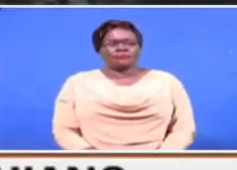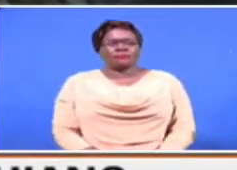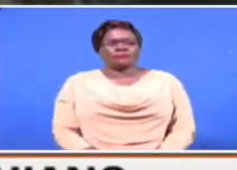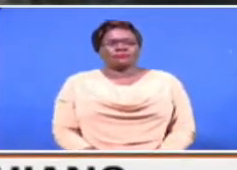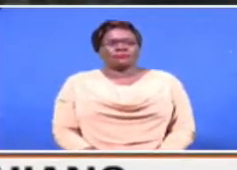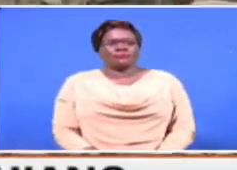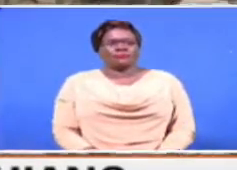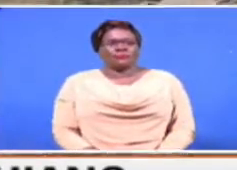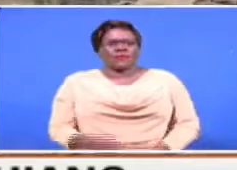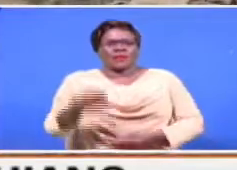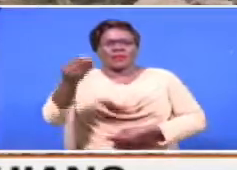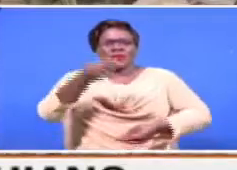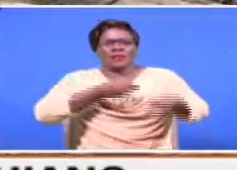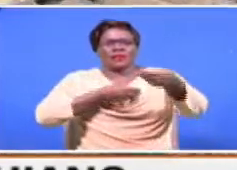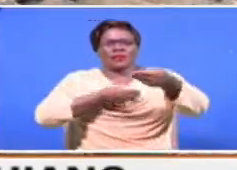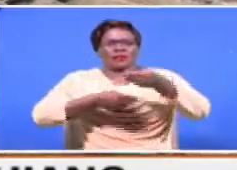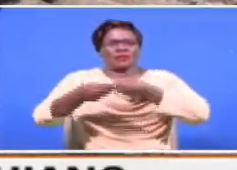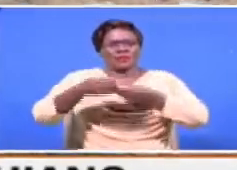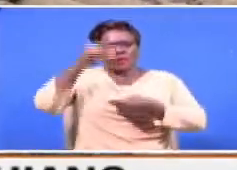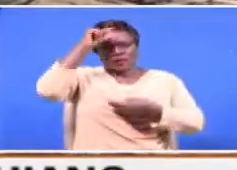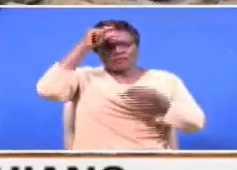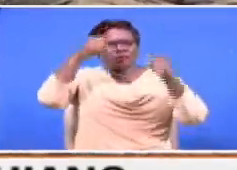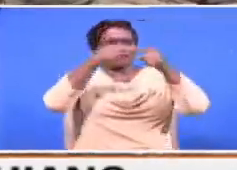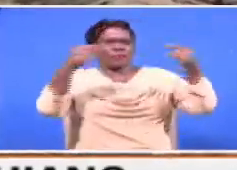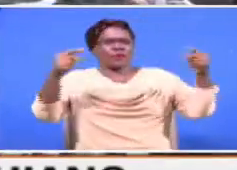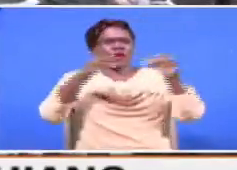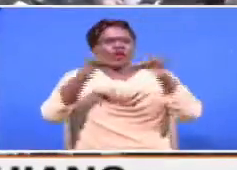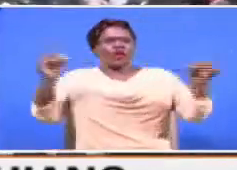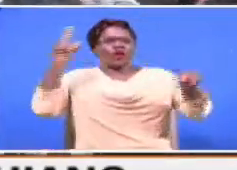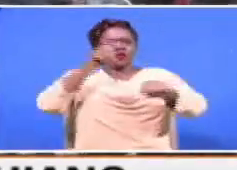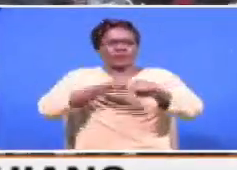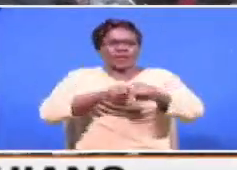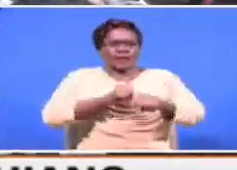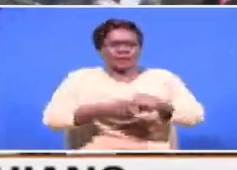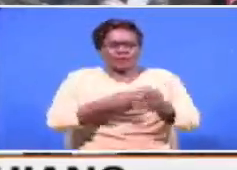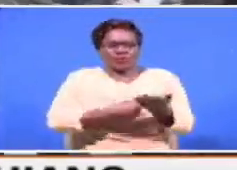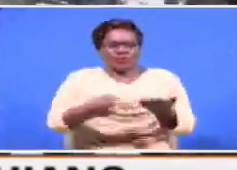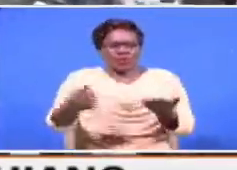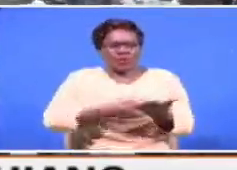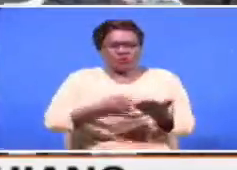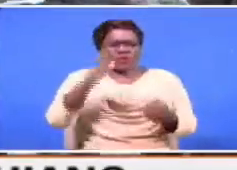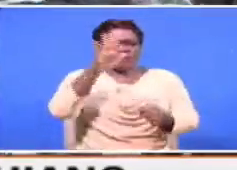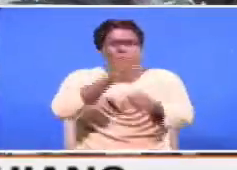Imekuwa ni nipe nikupe kati ya serikali na upinzani kwa muda wa wiki kadhaa.